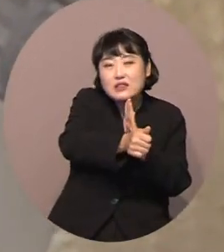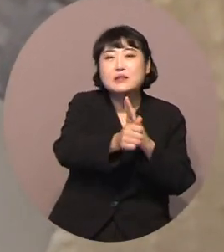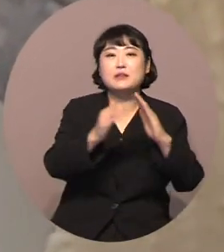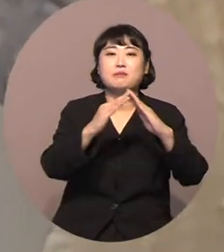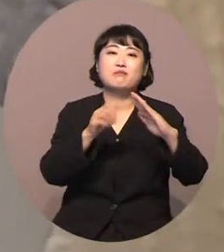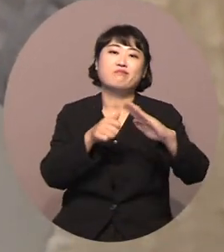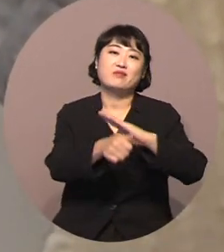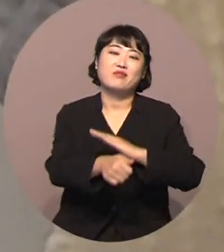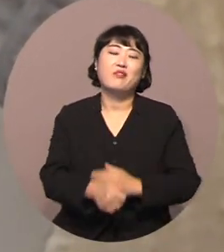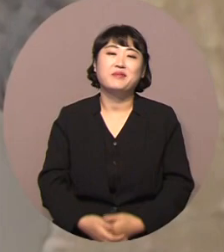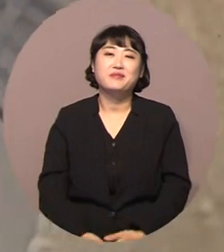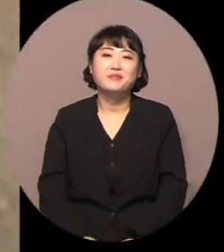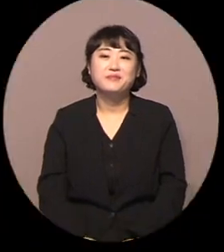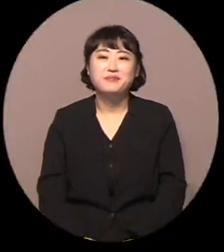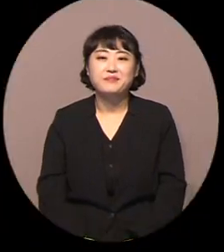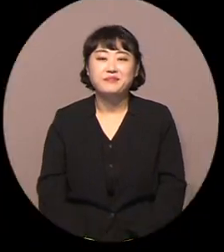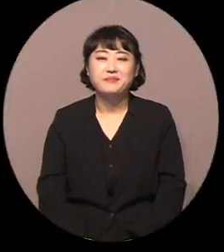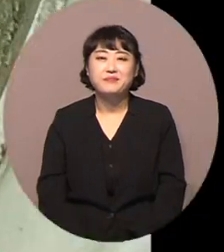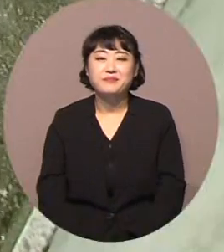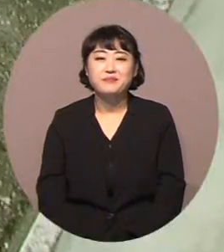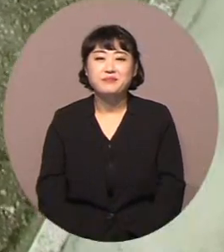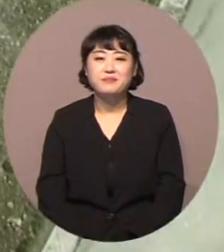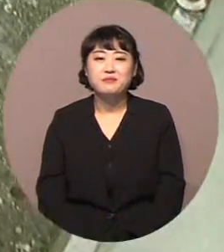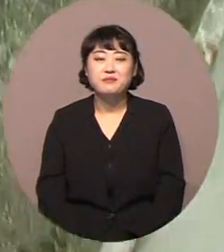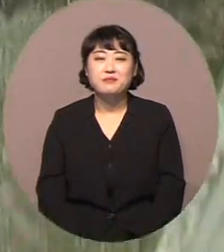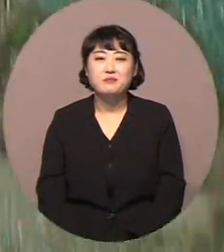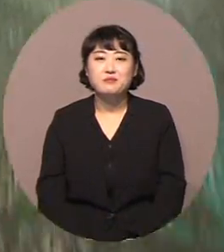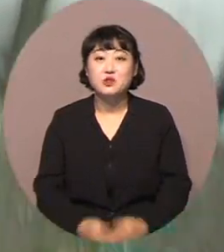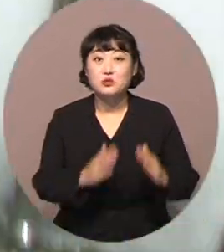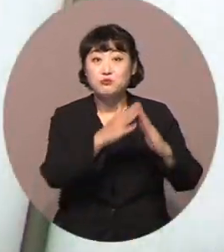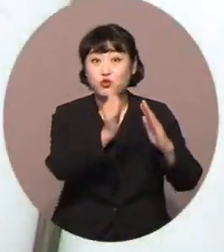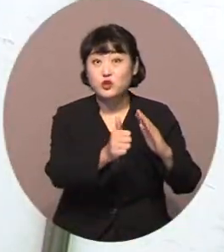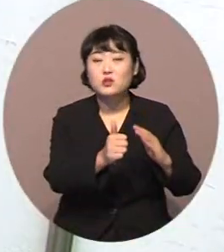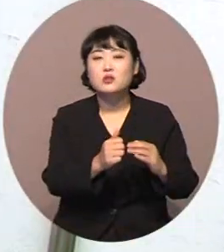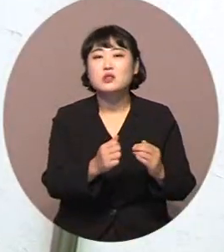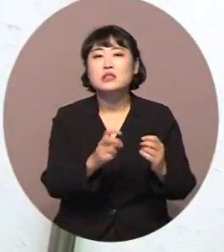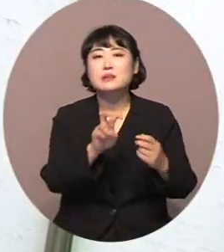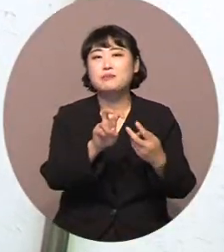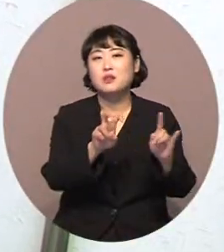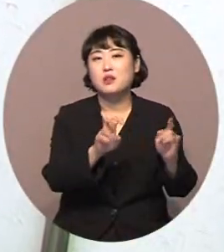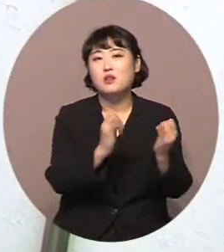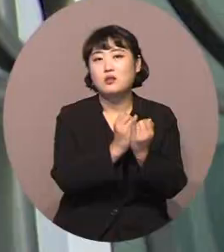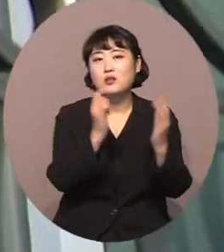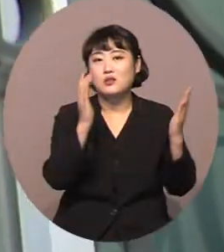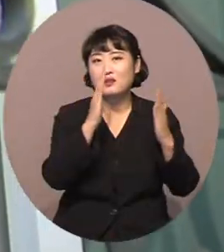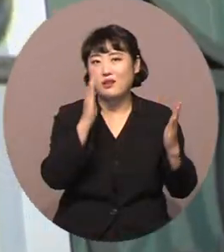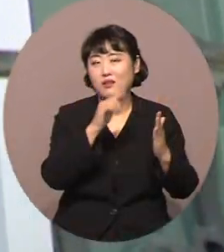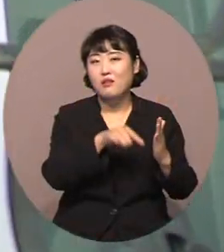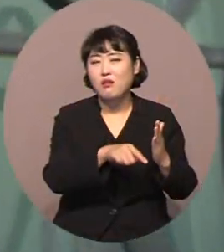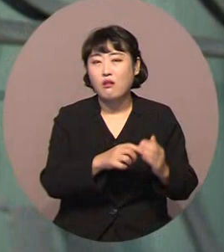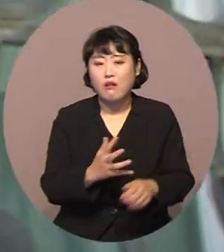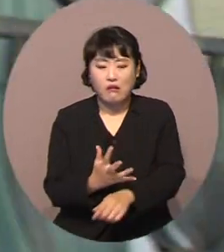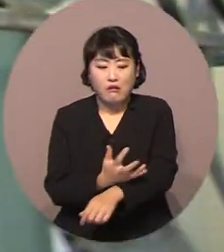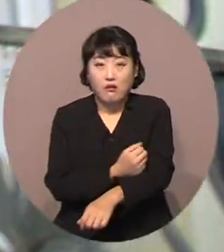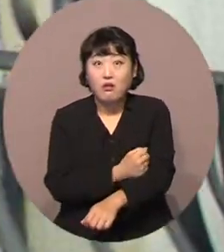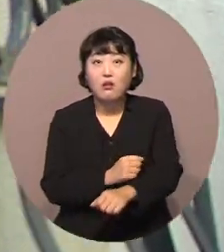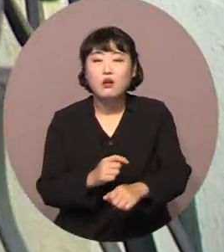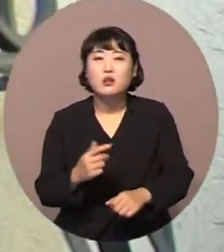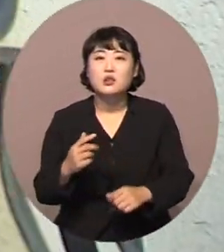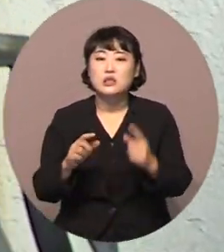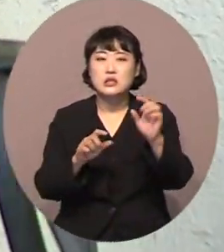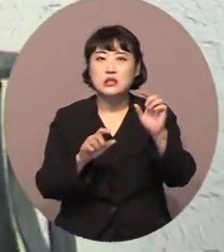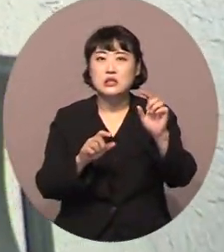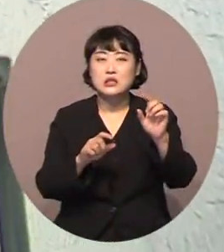머리까지 집어넣습니다 월룸 주인은 20대 여대생이었다이는 일은 지난달 7일